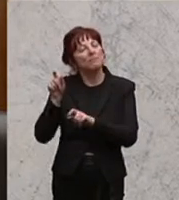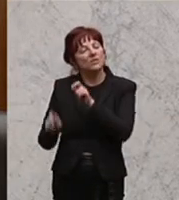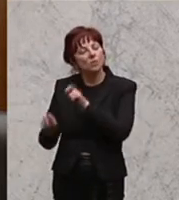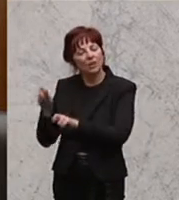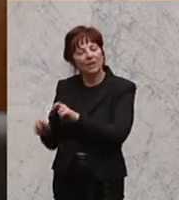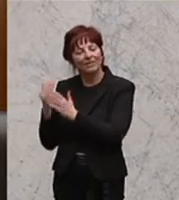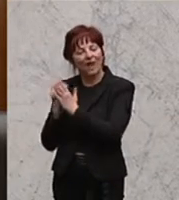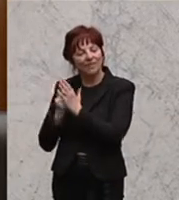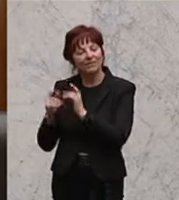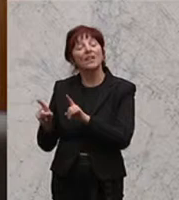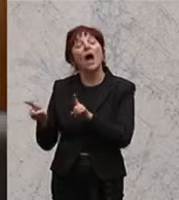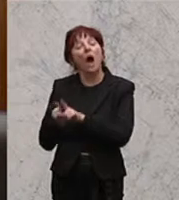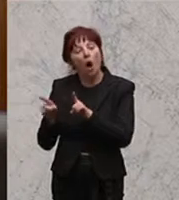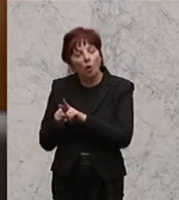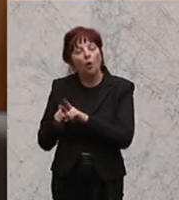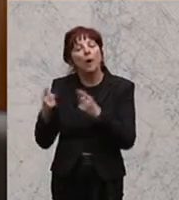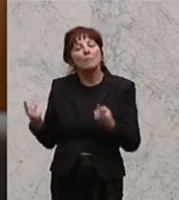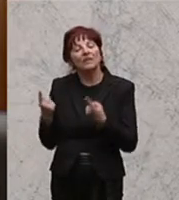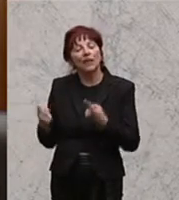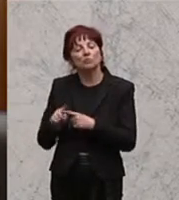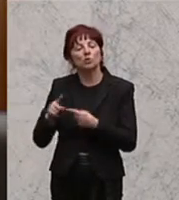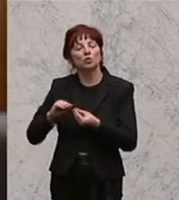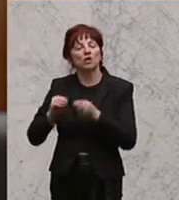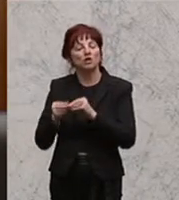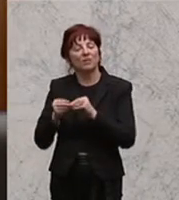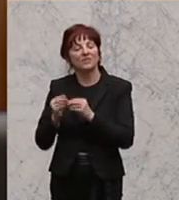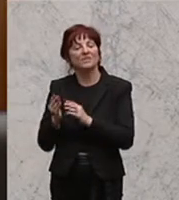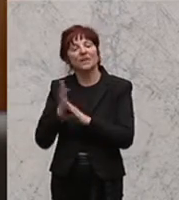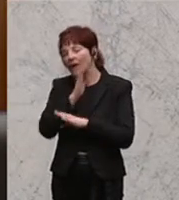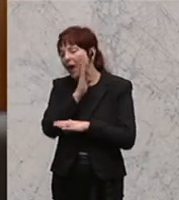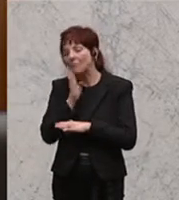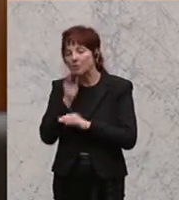und Geschäftsgeheimnissen zu wahren. Ich habe